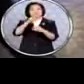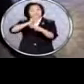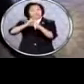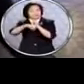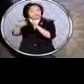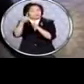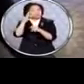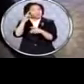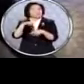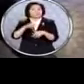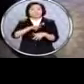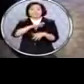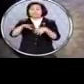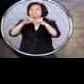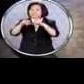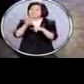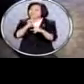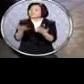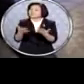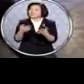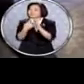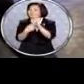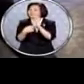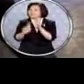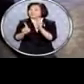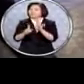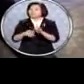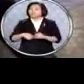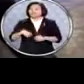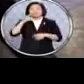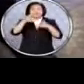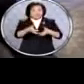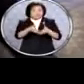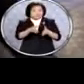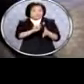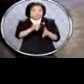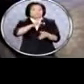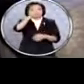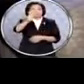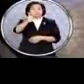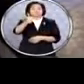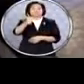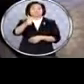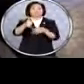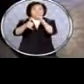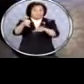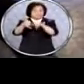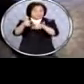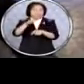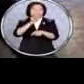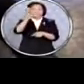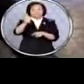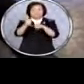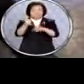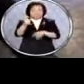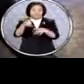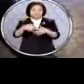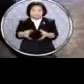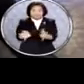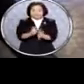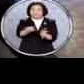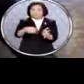交代呢？所以，重点在领导人，他怎么样来带领这个团队，蔡英文的